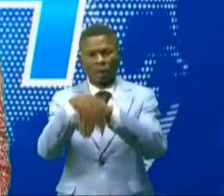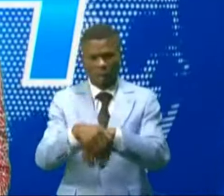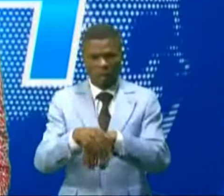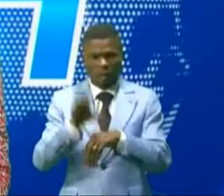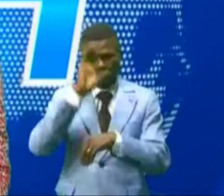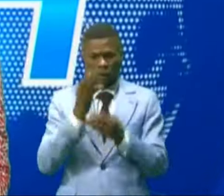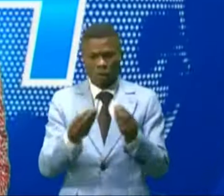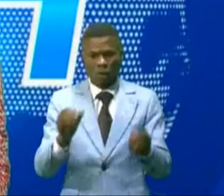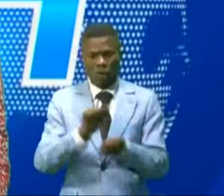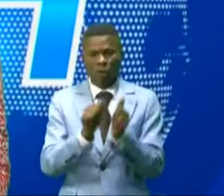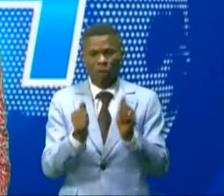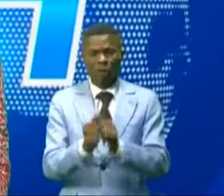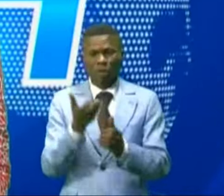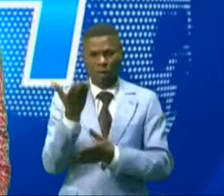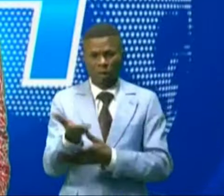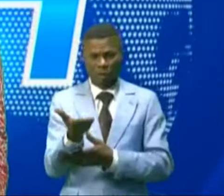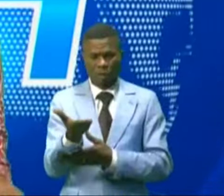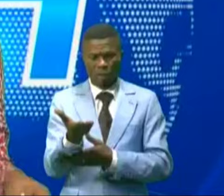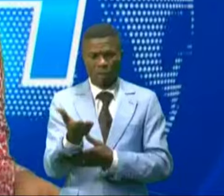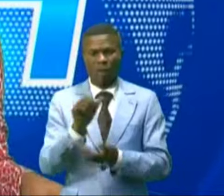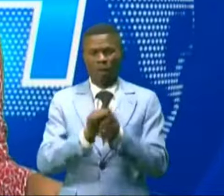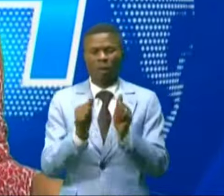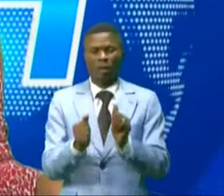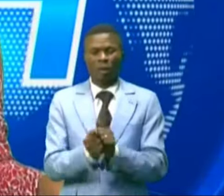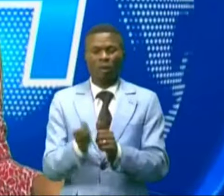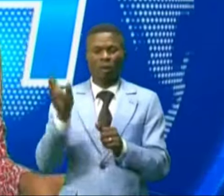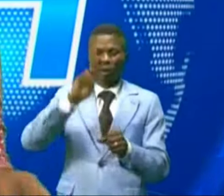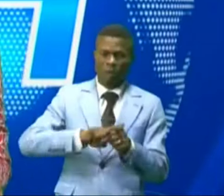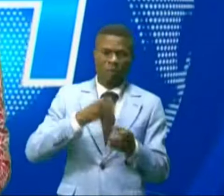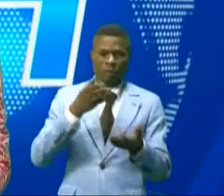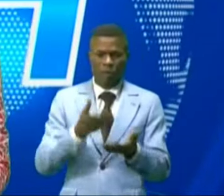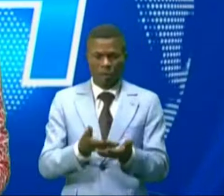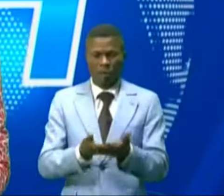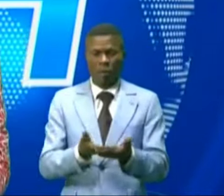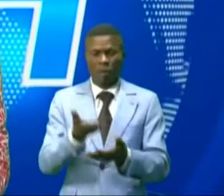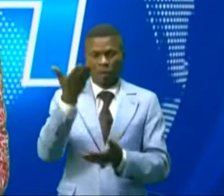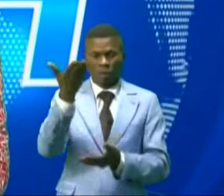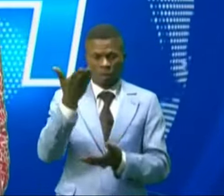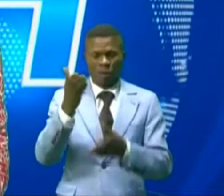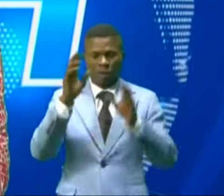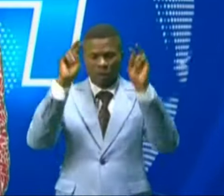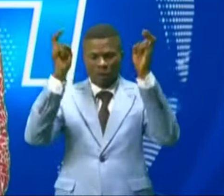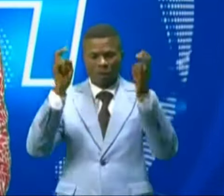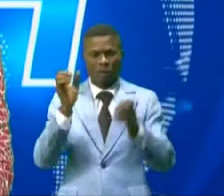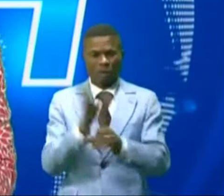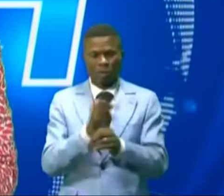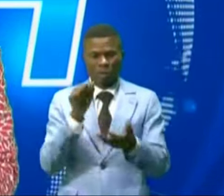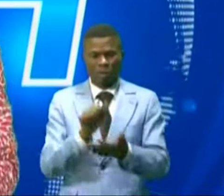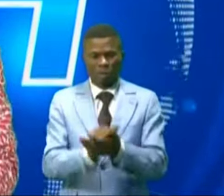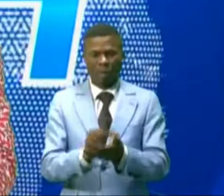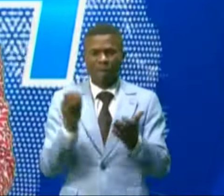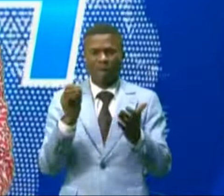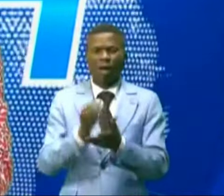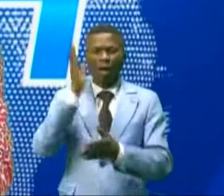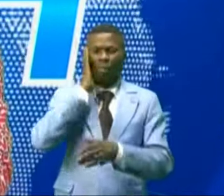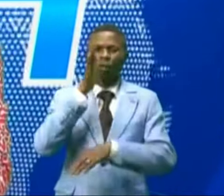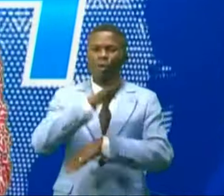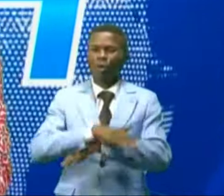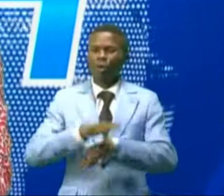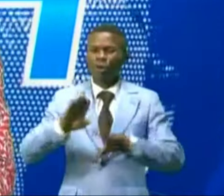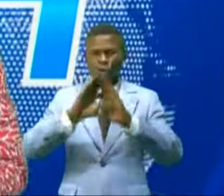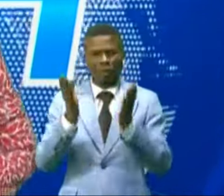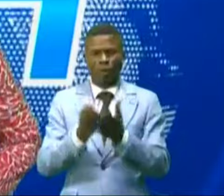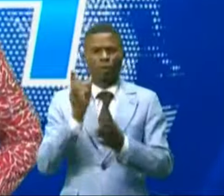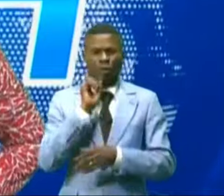dans la préoccupation de cette lutte. Voici tout pour le sommaire. Une fois de plus, bonsoir et